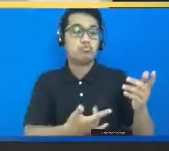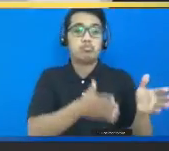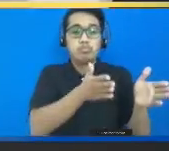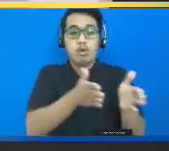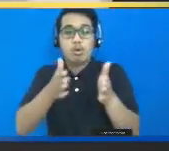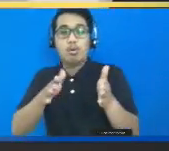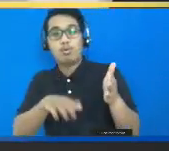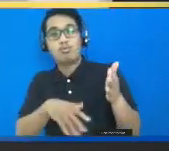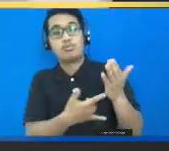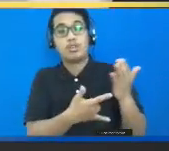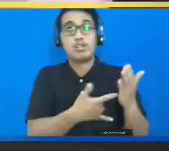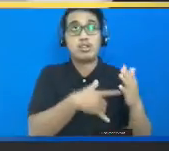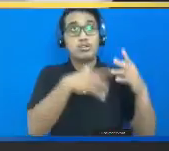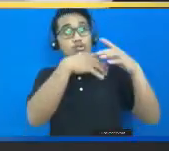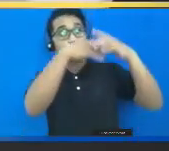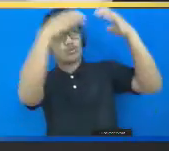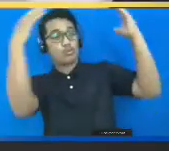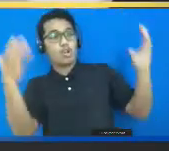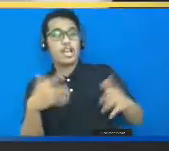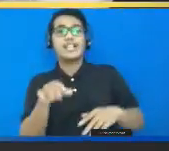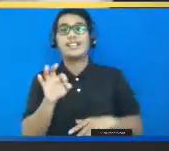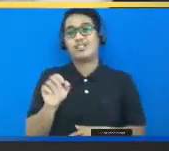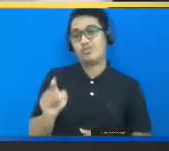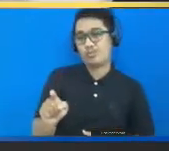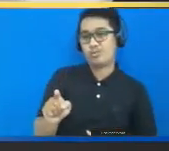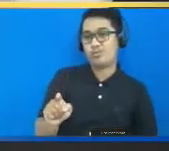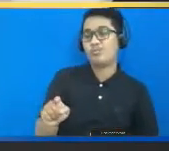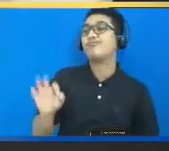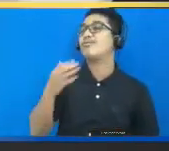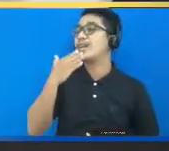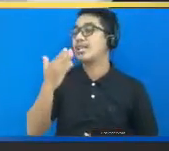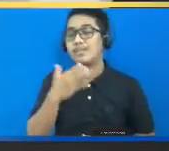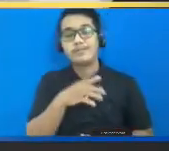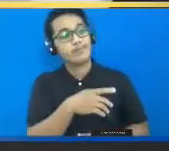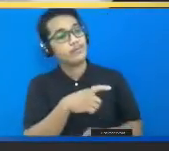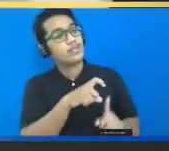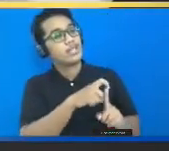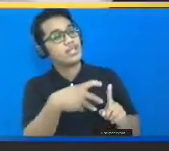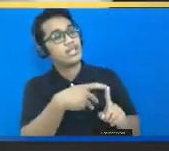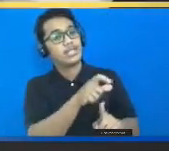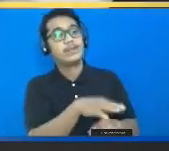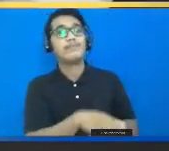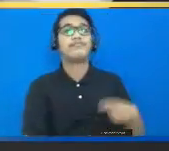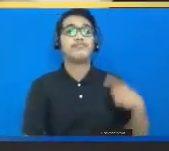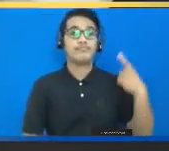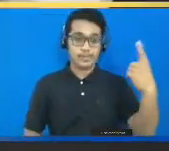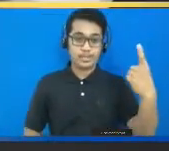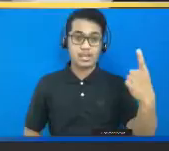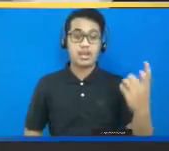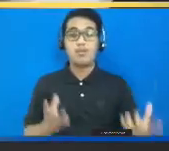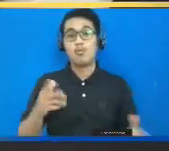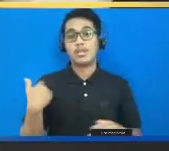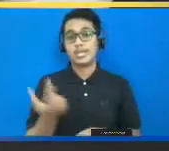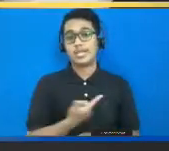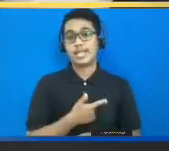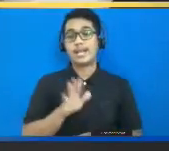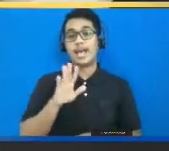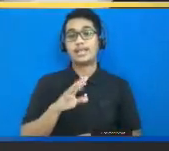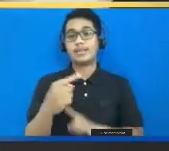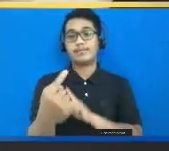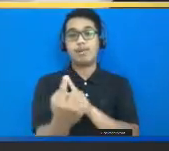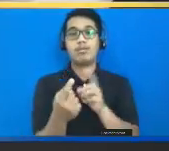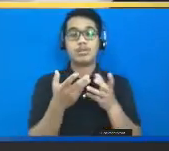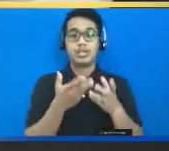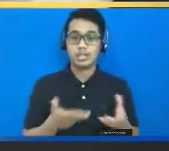usahakan kasih baik silakan Pak Dedek yang pertama mungkin kita akan berhadapan dengan